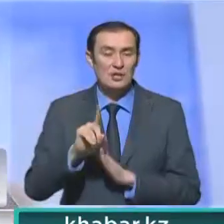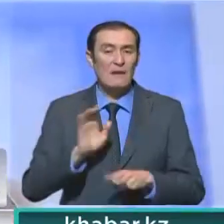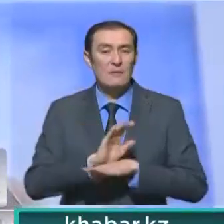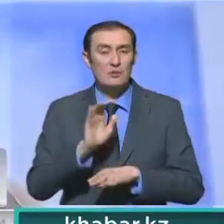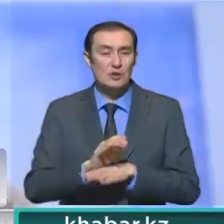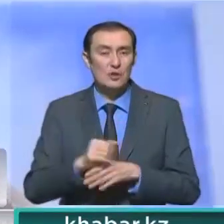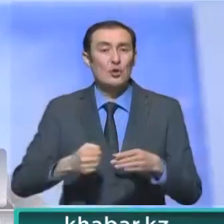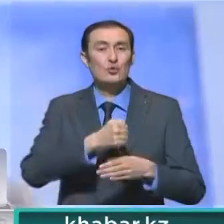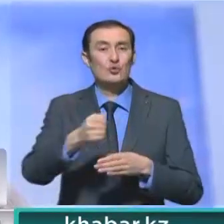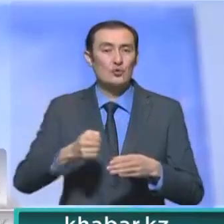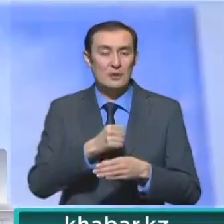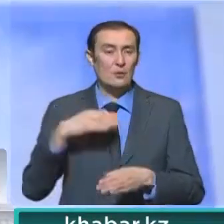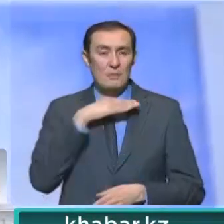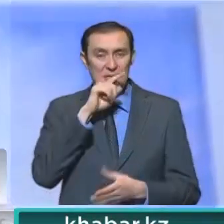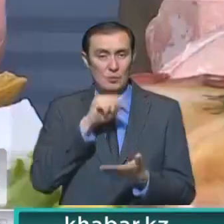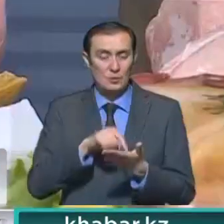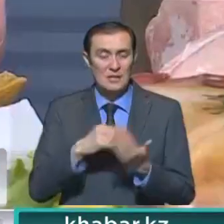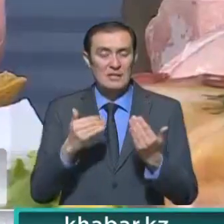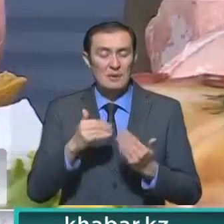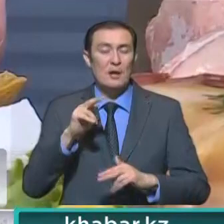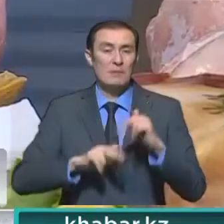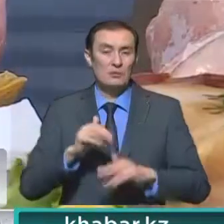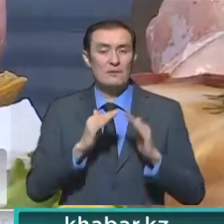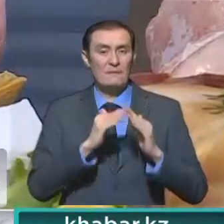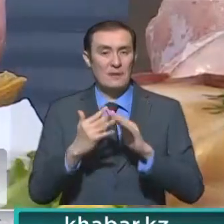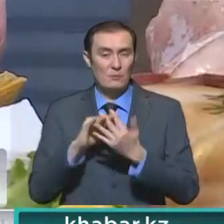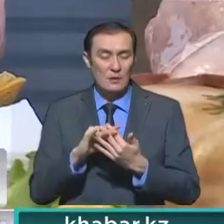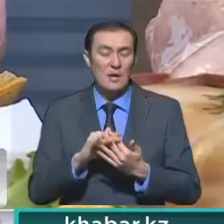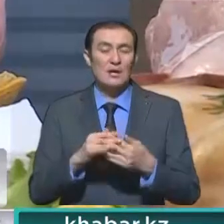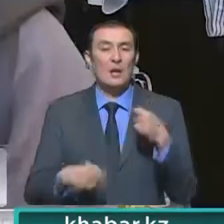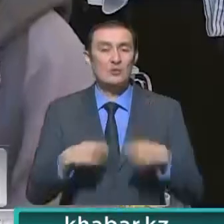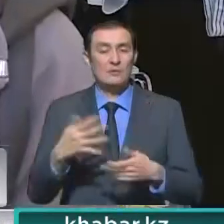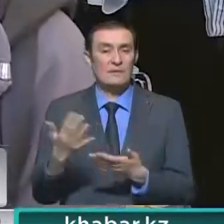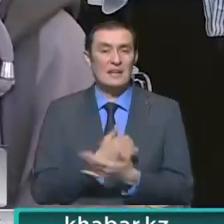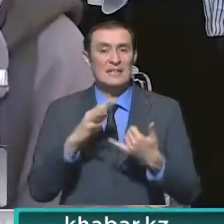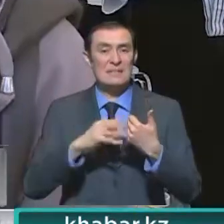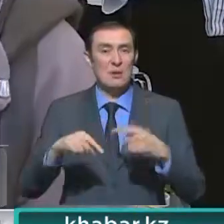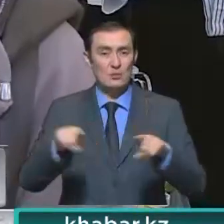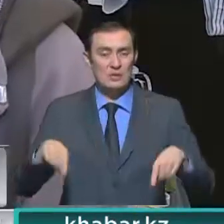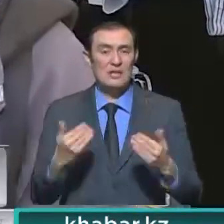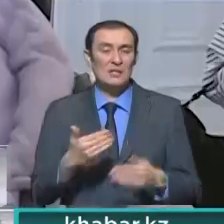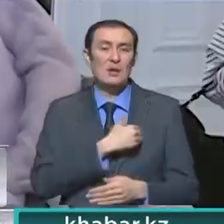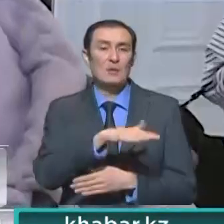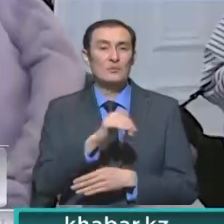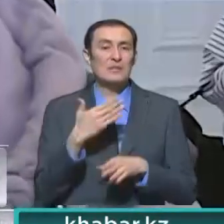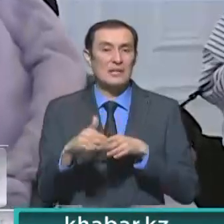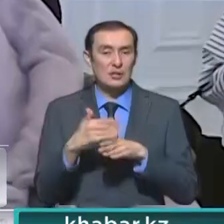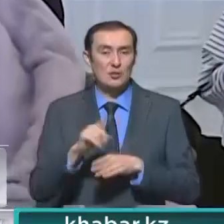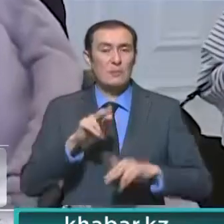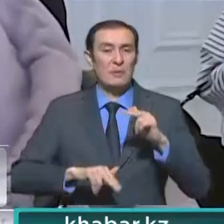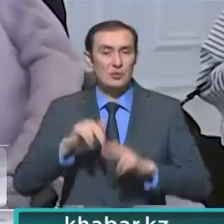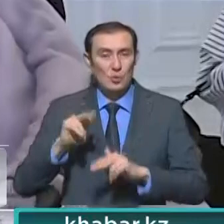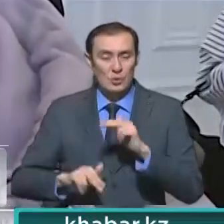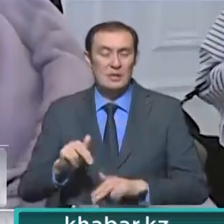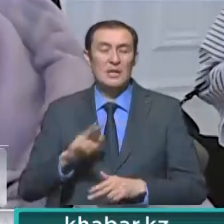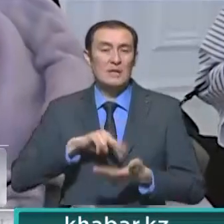выпускать тушенку. Теперь в планах построить ферму. На аукционе выиграли земельный участок. Теперь мы хотим кредитоваться, чтобы застроиться.